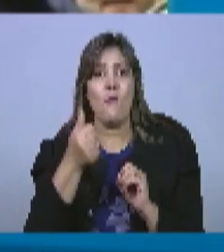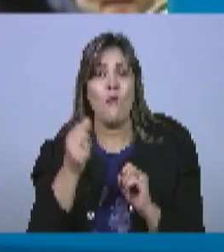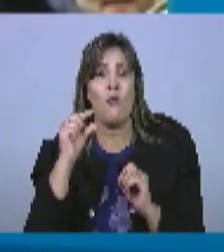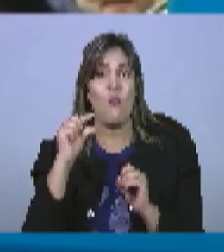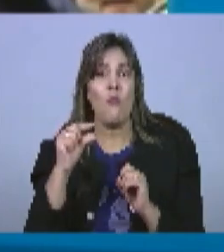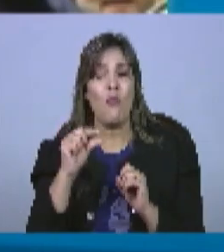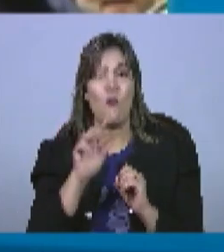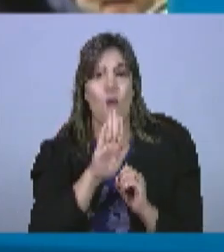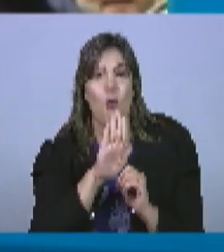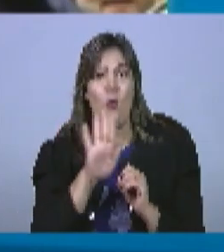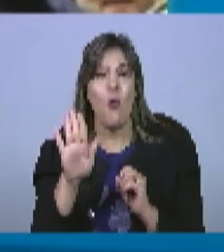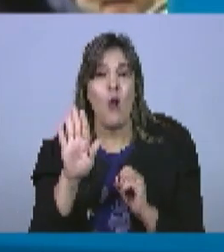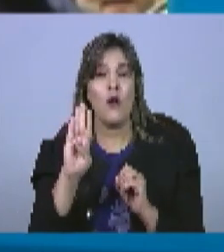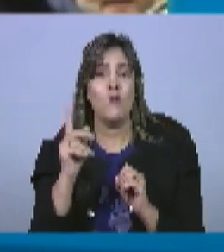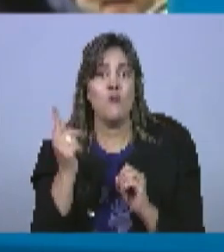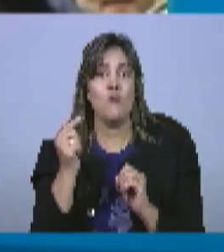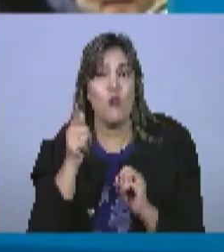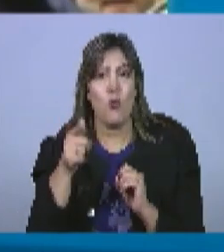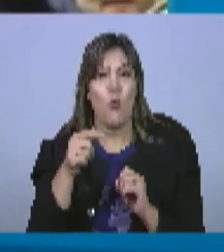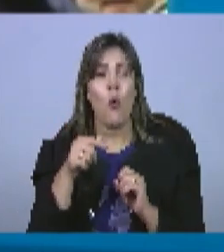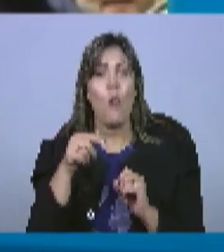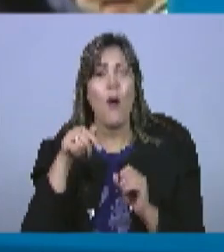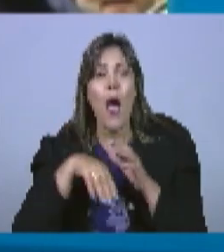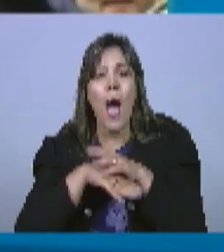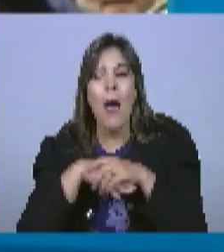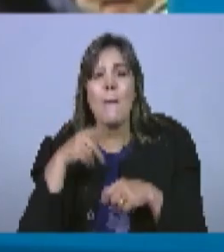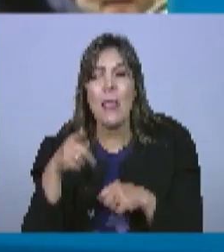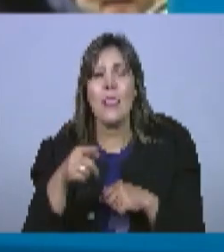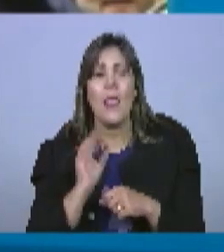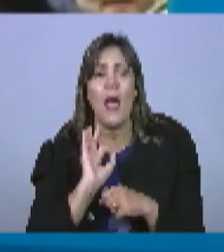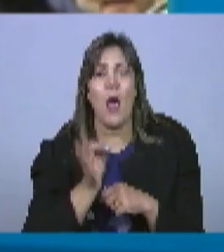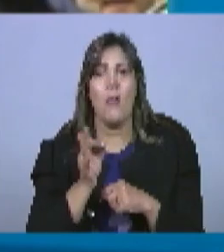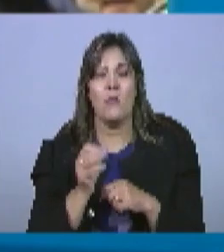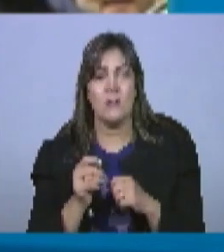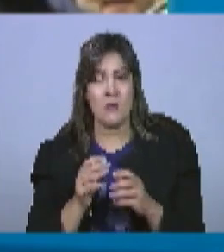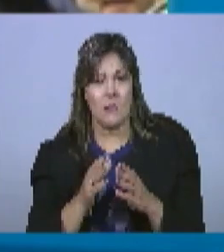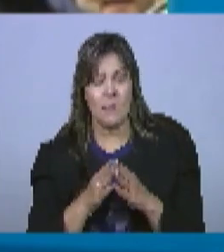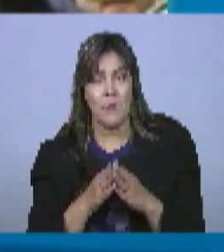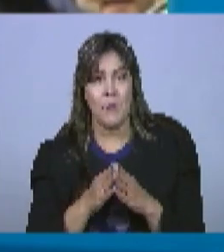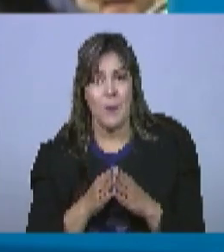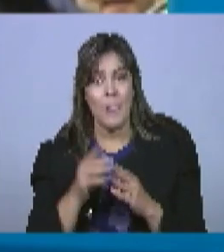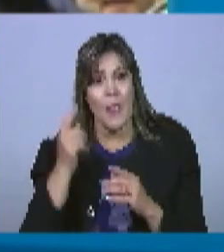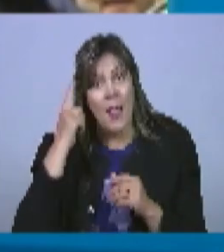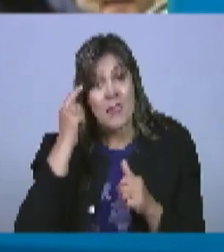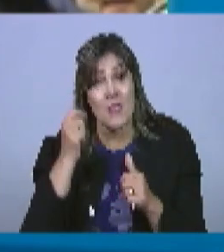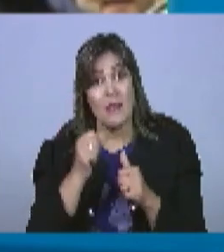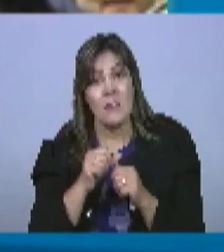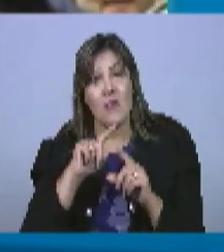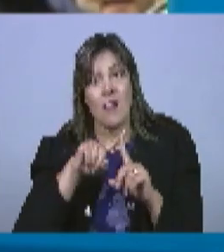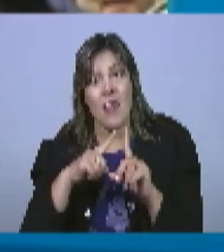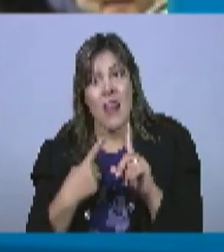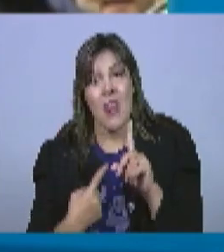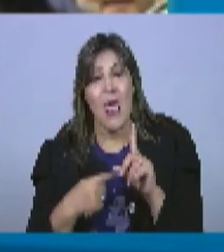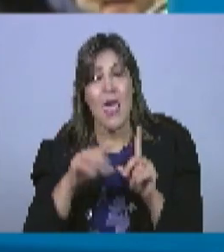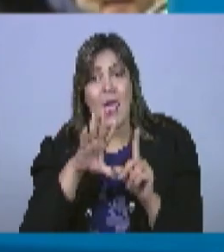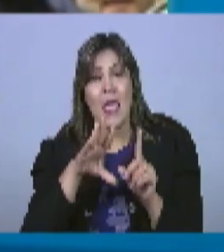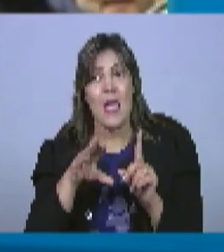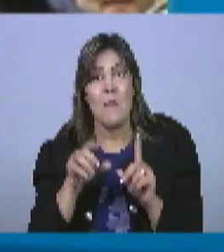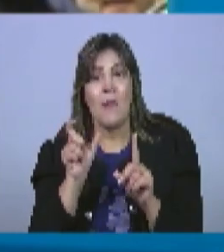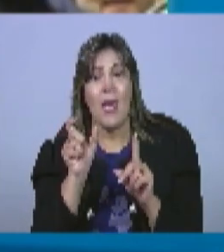العمليه لهذه العمليه نتذكر نائب هنيه نفسه